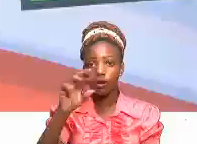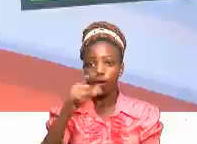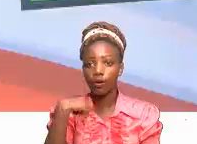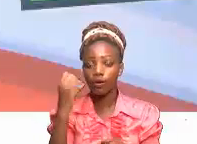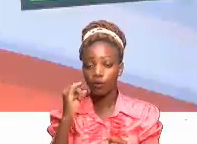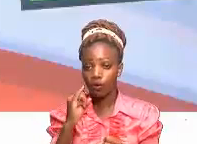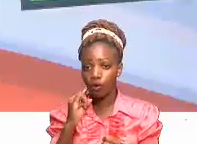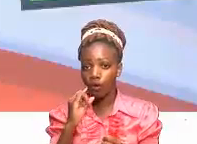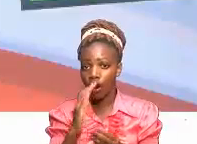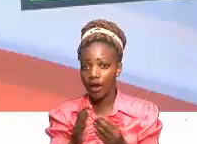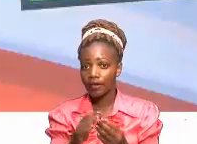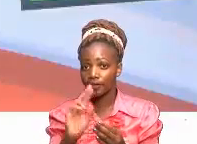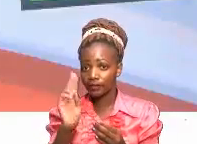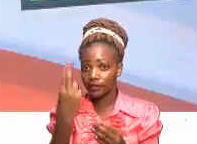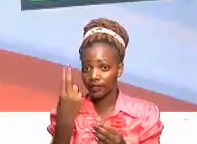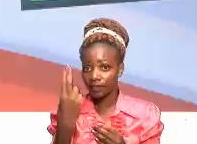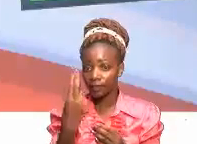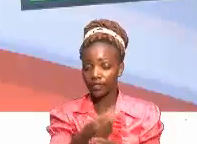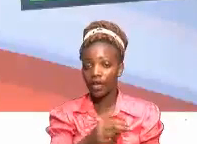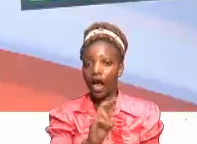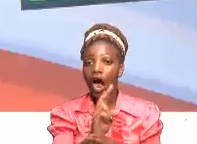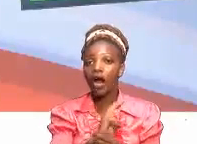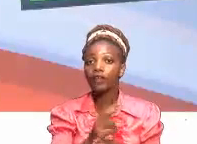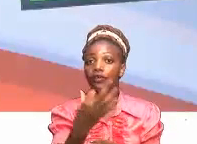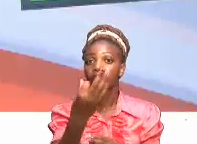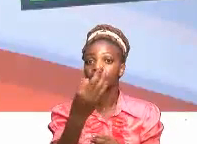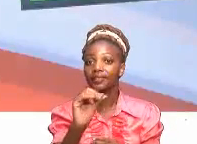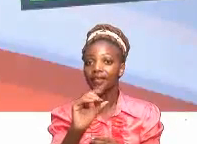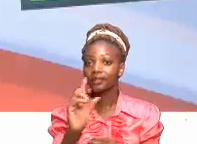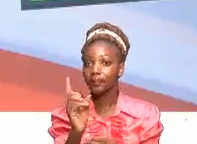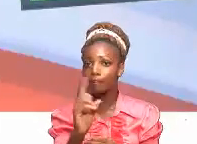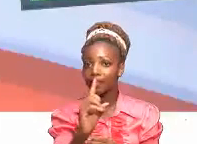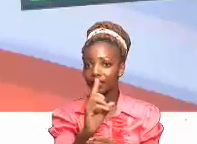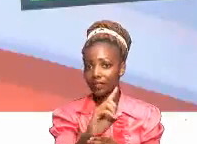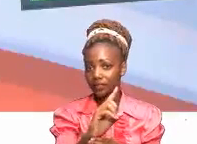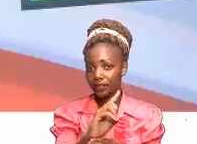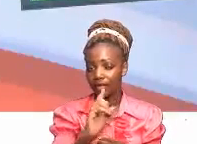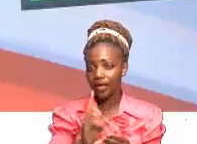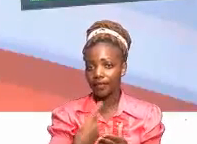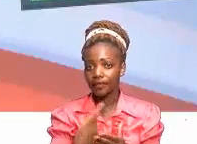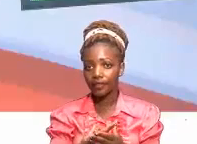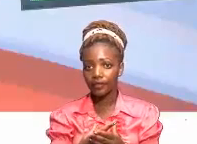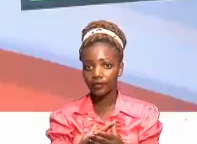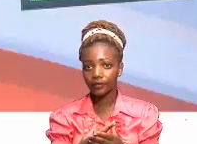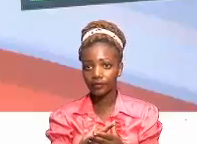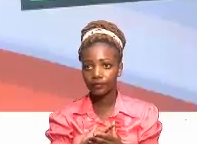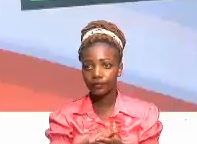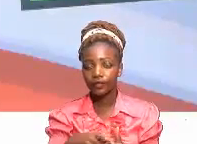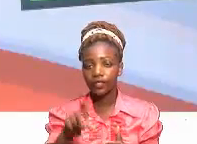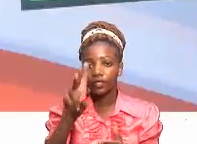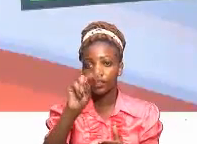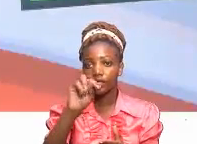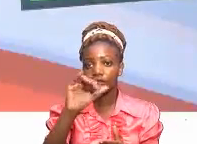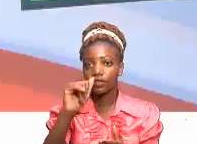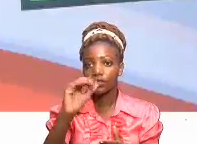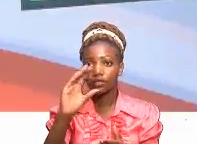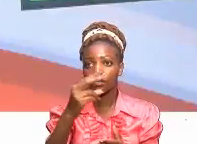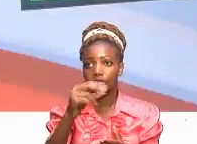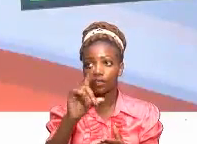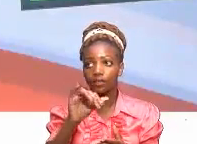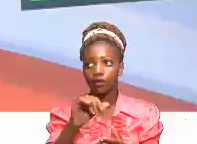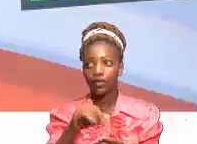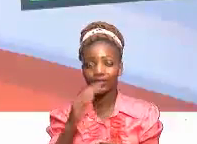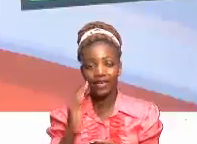muda dakika 30 sekunde 5.5. Nicholas Kimeli alimaliza wa tatu kwa muda wa